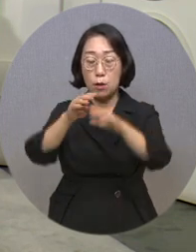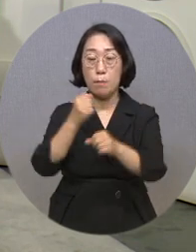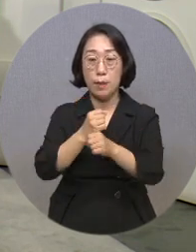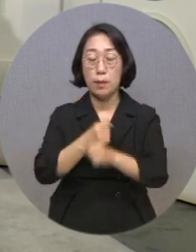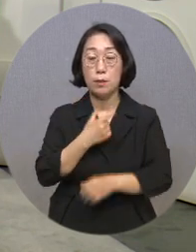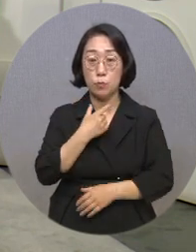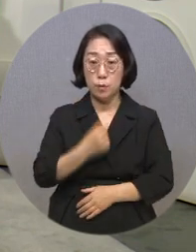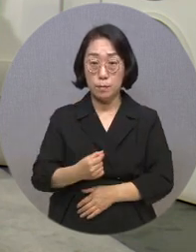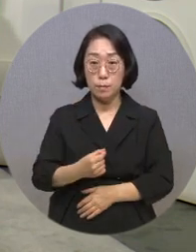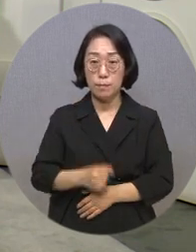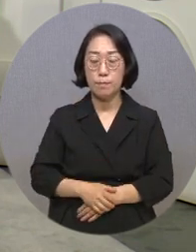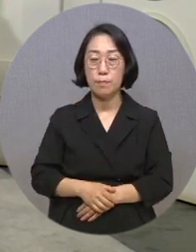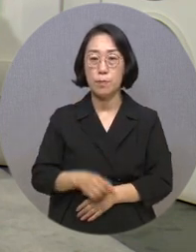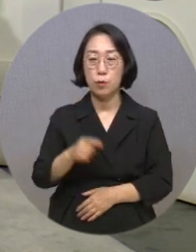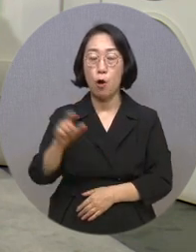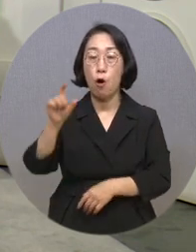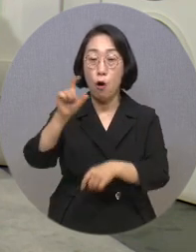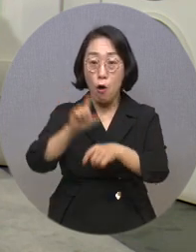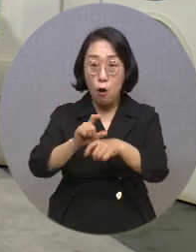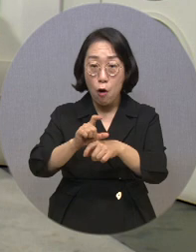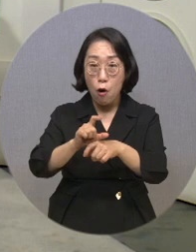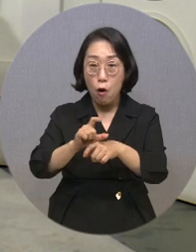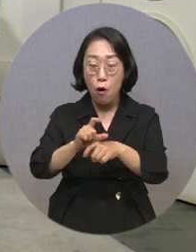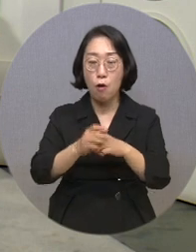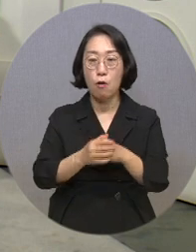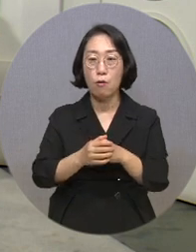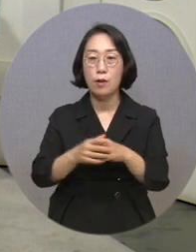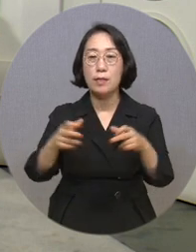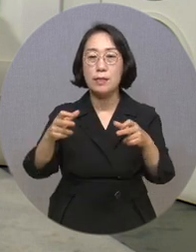이제 장애인시설 하나 더 차려가지고